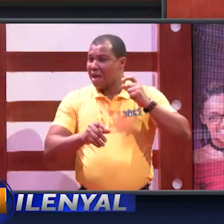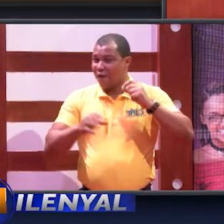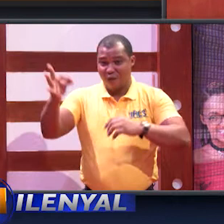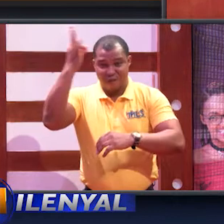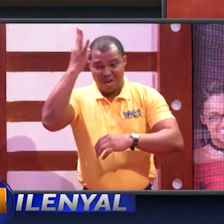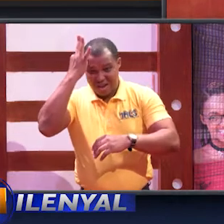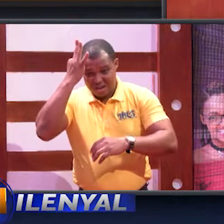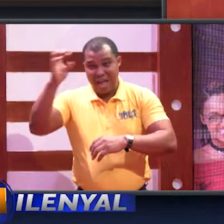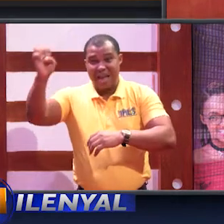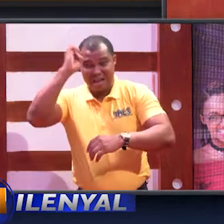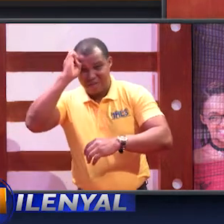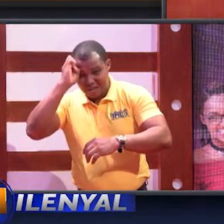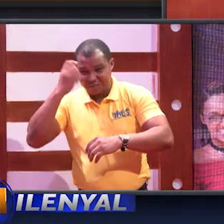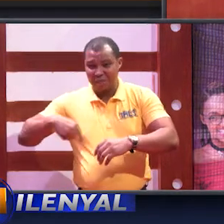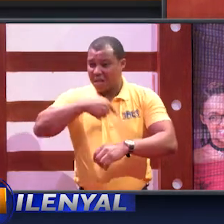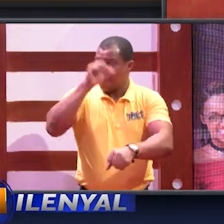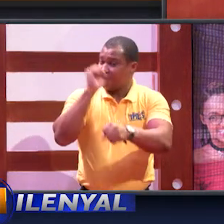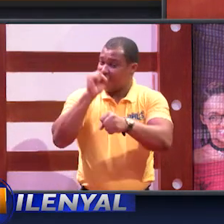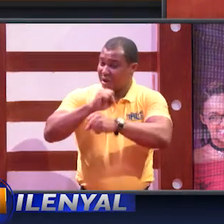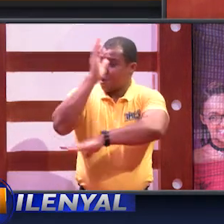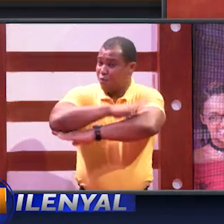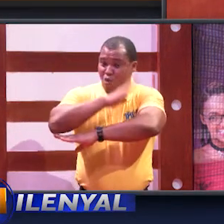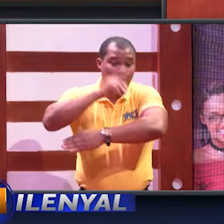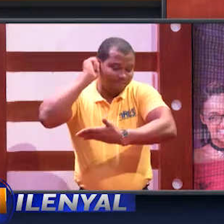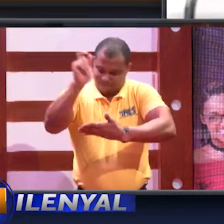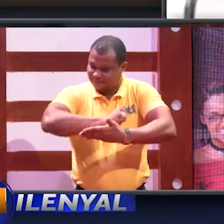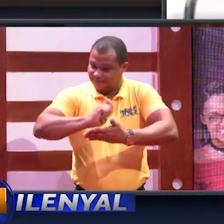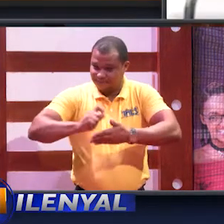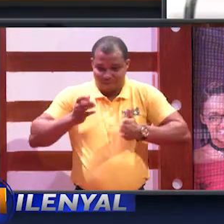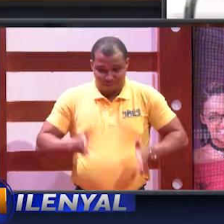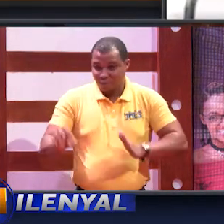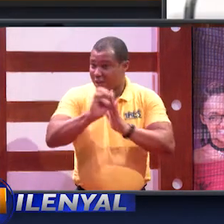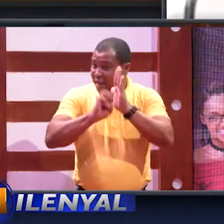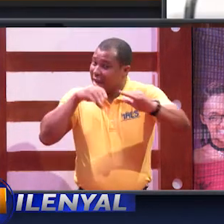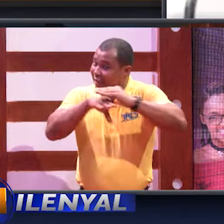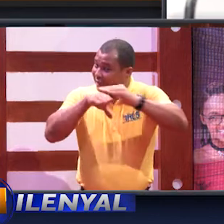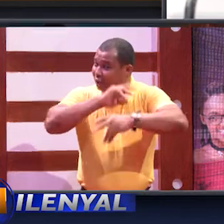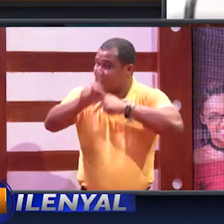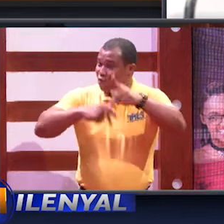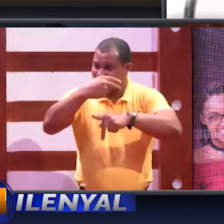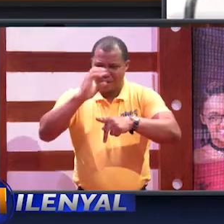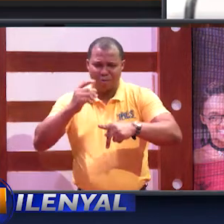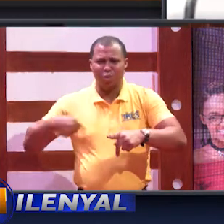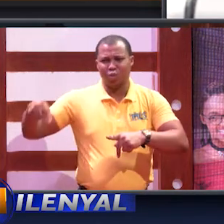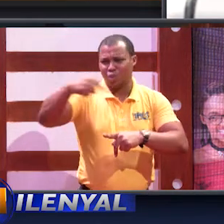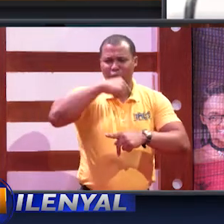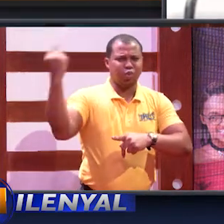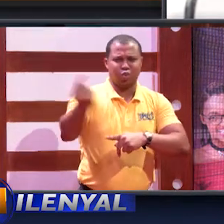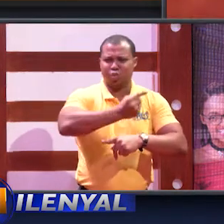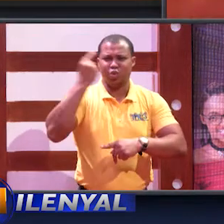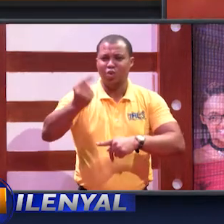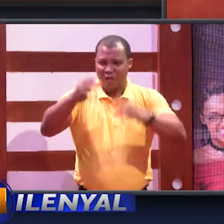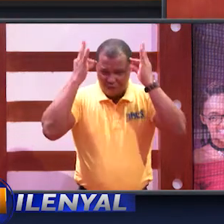est dans le staff, nous travaillons dans le bureau secrétaire d'État pour intégration de handicapé. Ça veut dire que nous souvent faire formation, nous souvent aller dans des